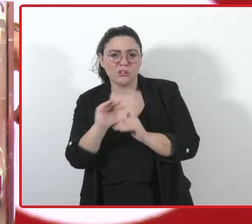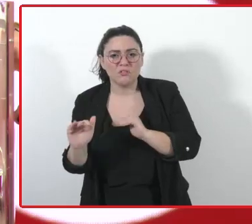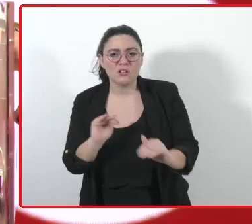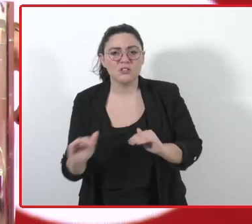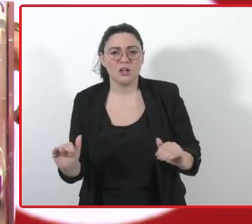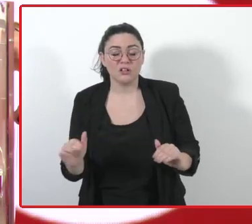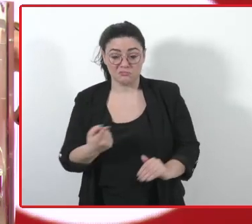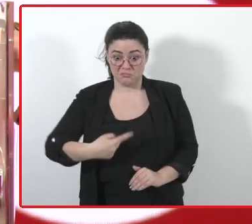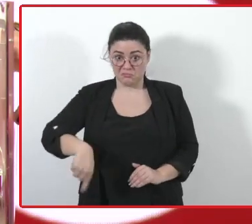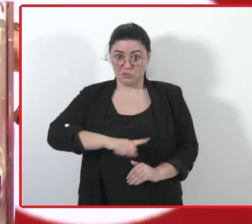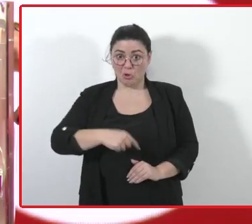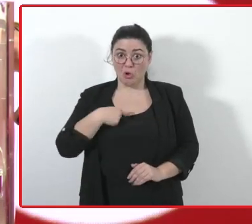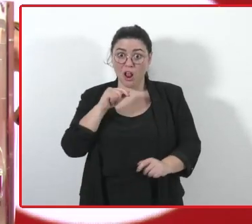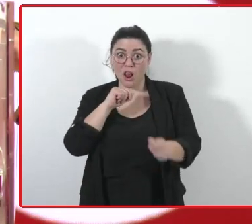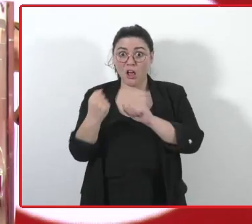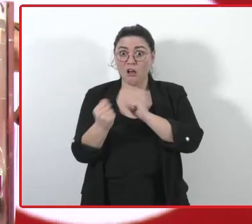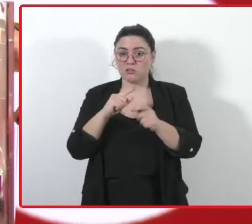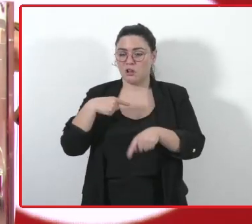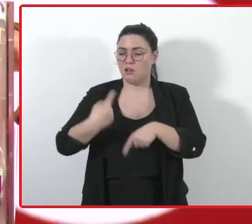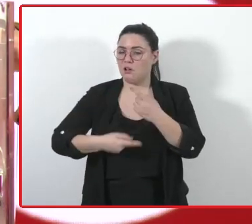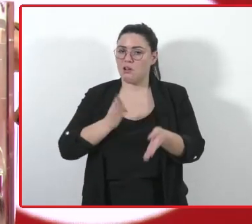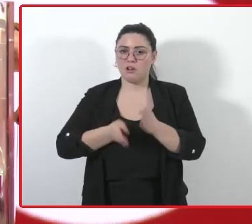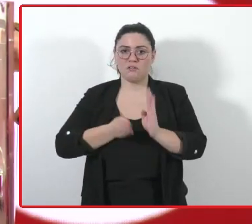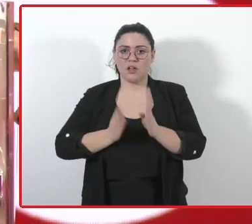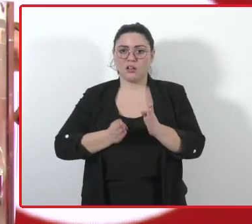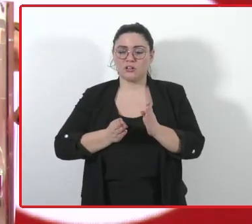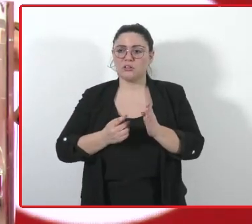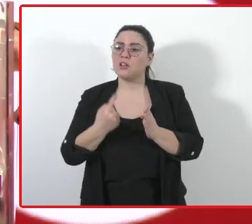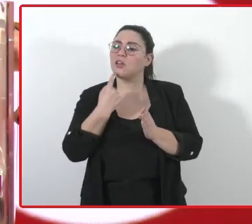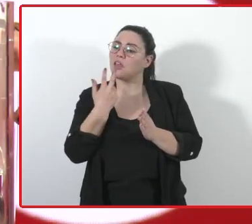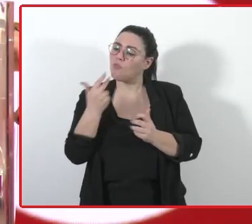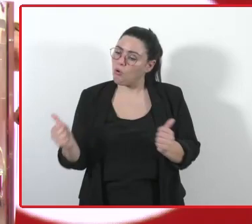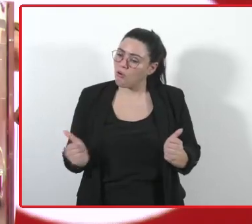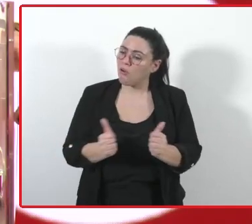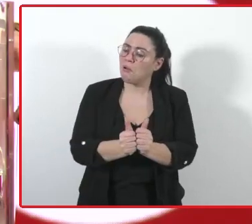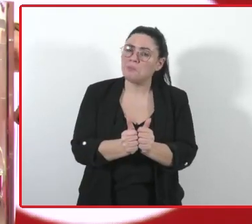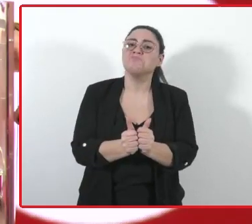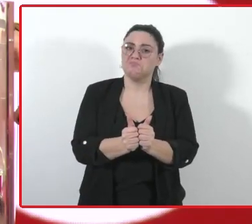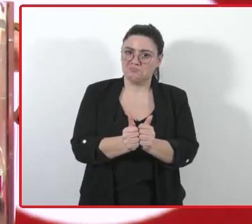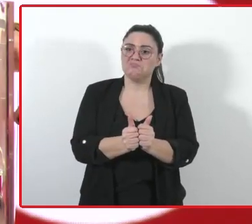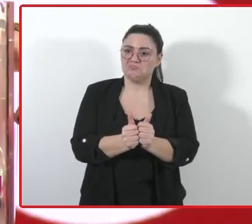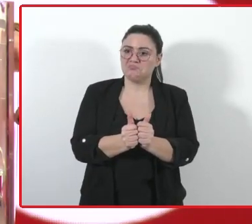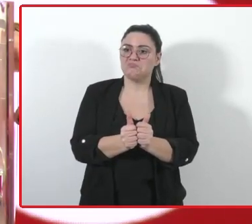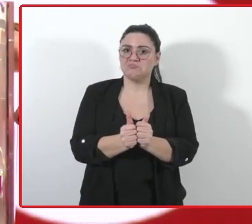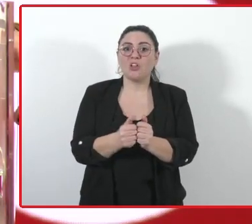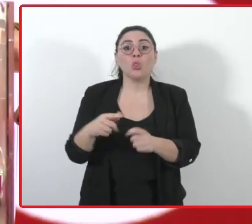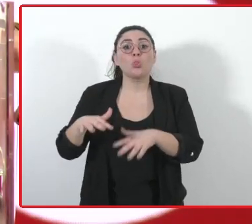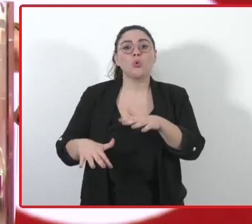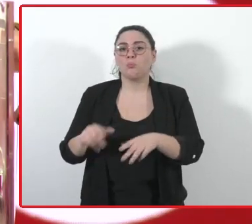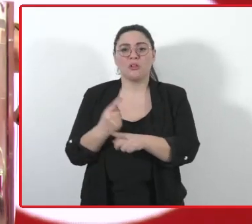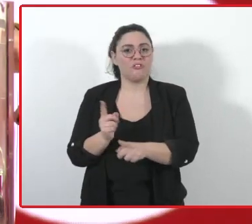continueremo quella lotta con chi ci vorrà stare e con chi ci vorrà stare senza tentennamenti